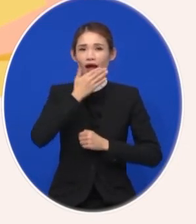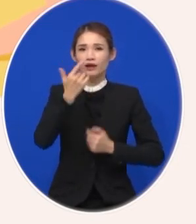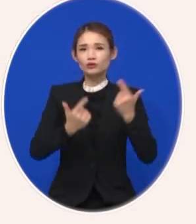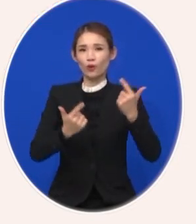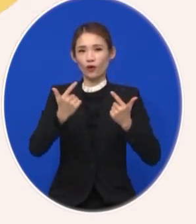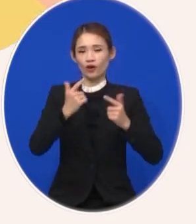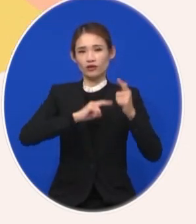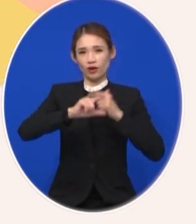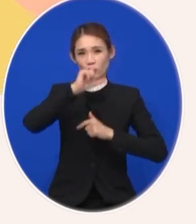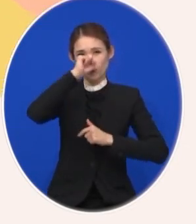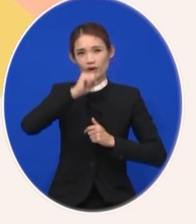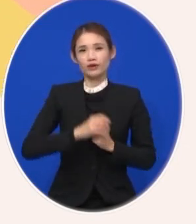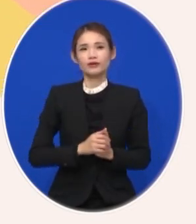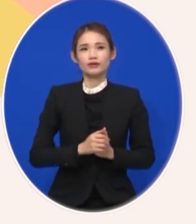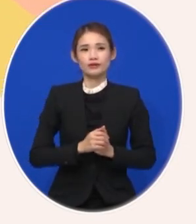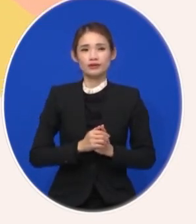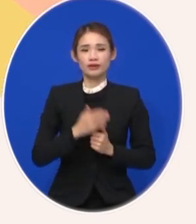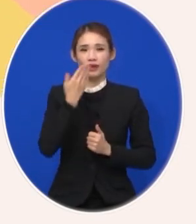좋습니다.